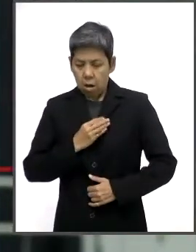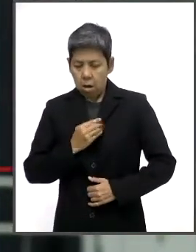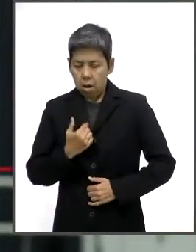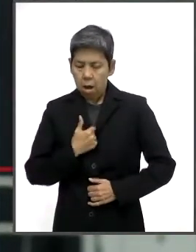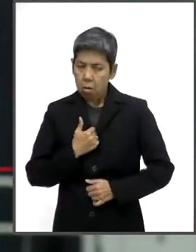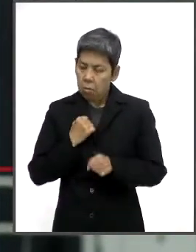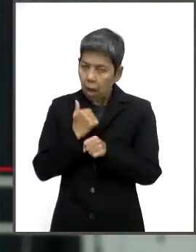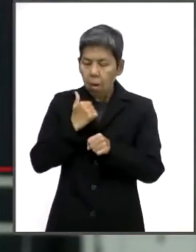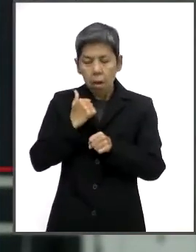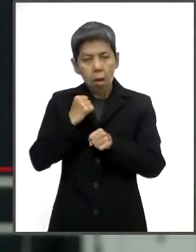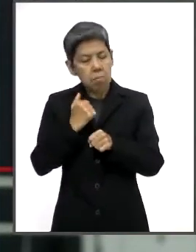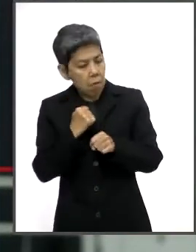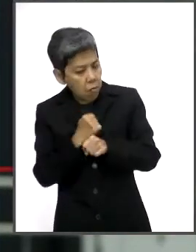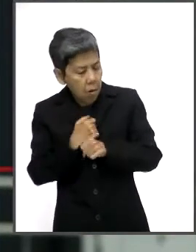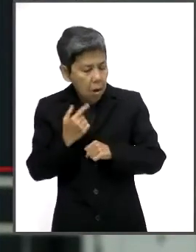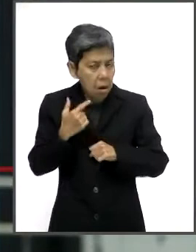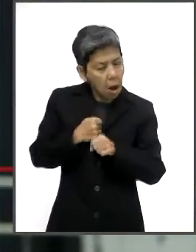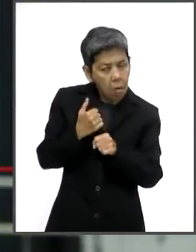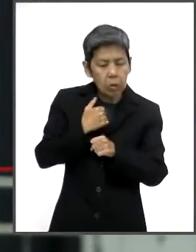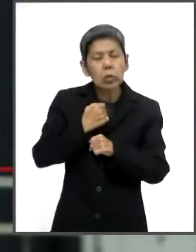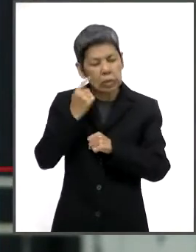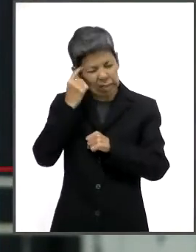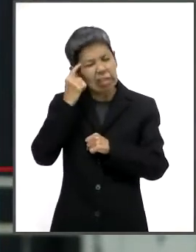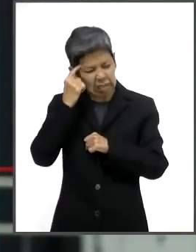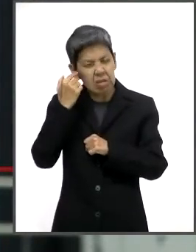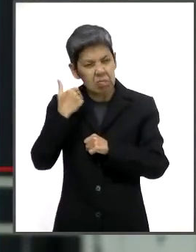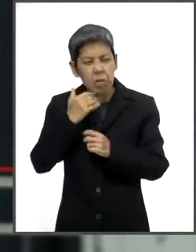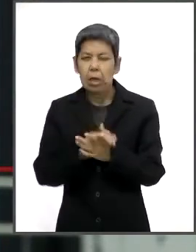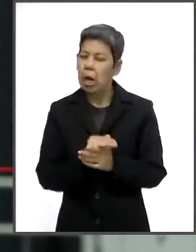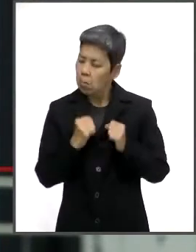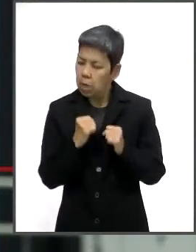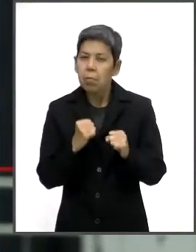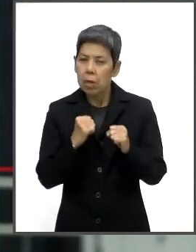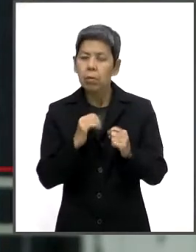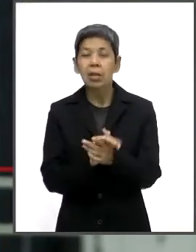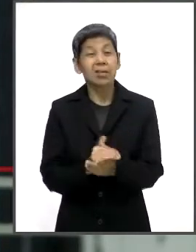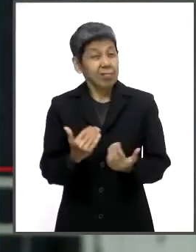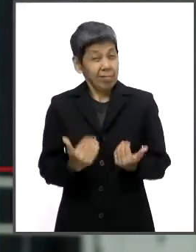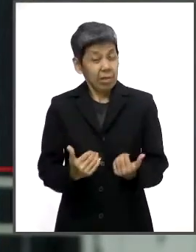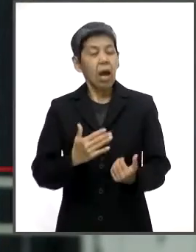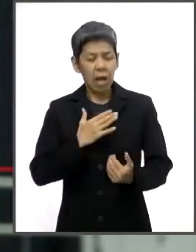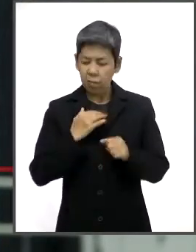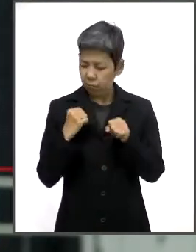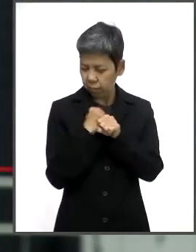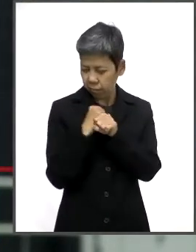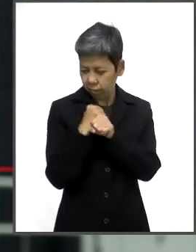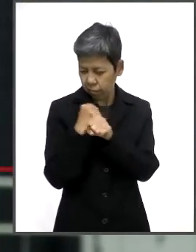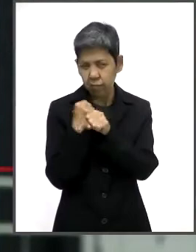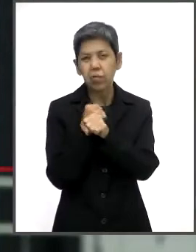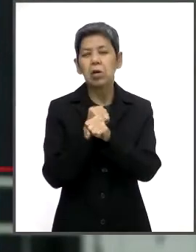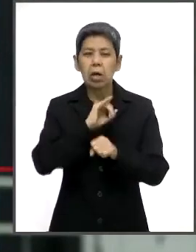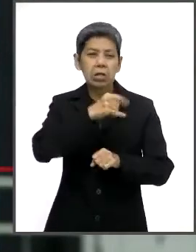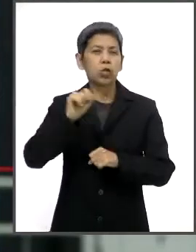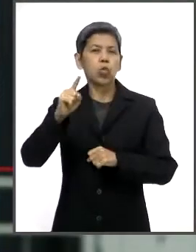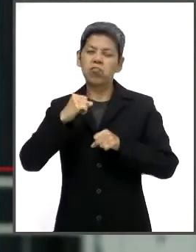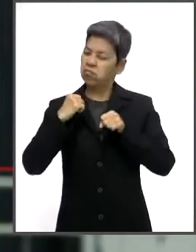ะได้สิ่งที่เราซ้อมมาได้แค่ไหน ค่ ะมันก็เลยต้องทำอย่างทุกวันนี้ค่ะเราต้องซ้อมจันทร์ถึง